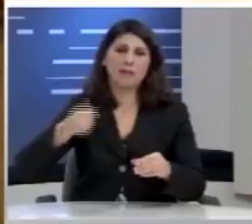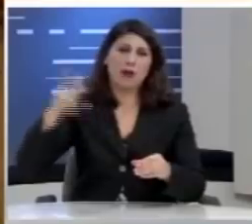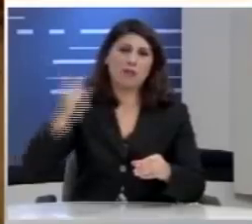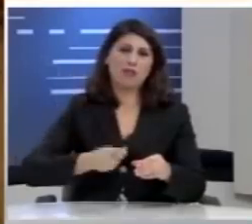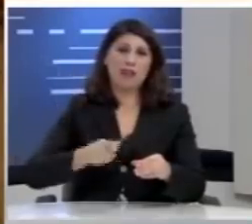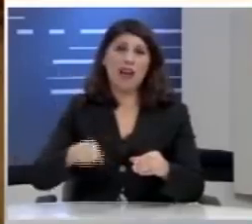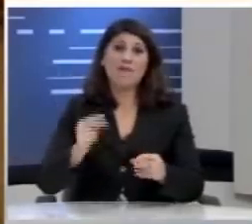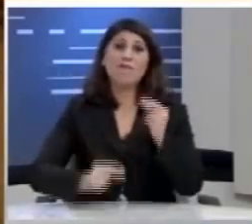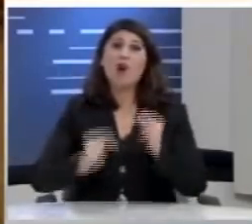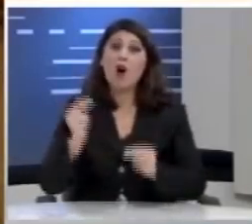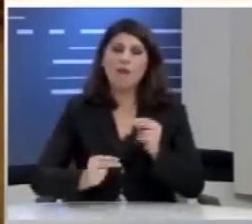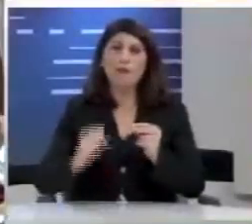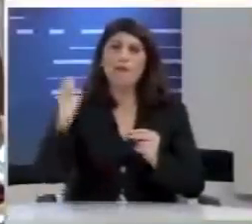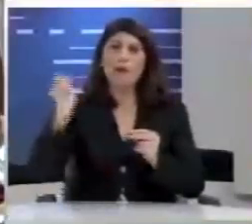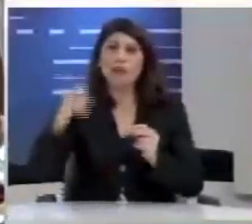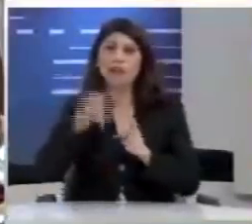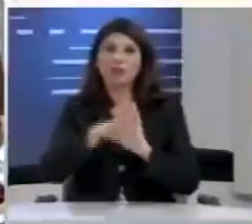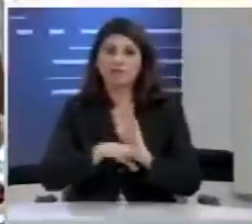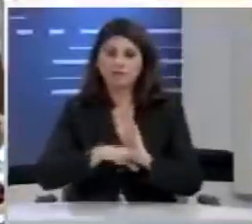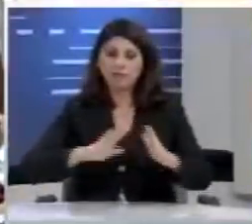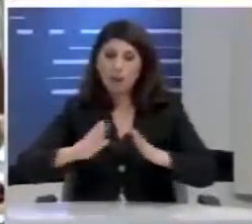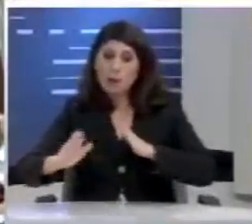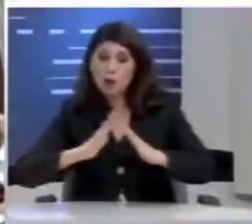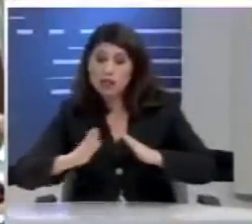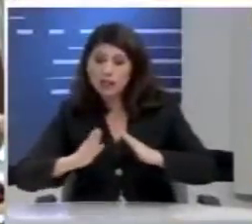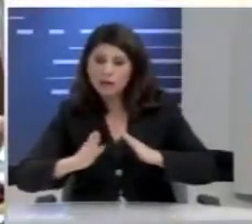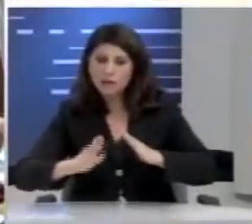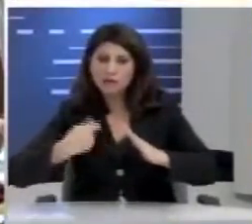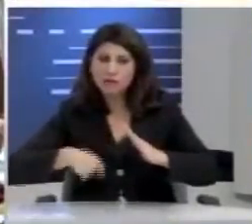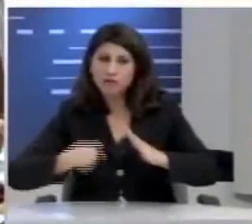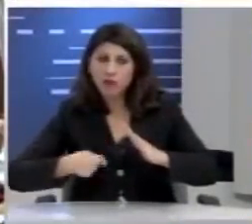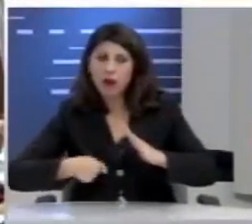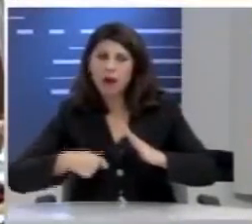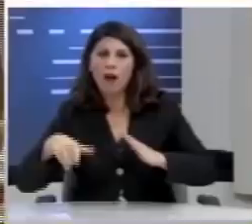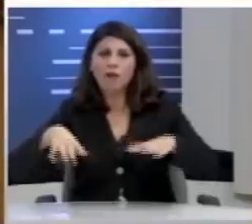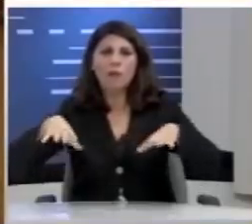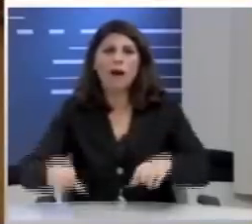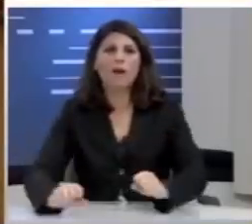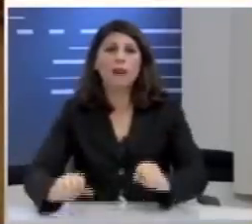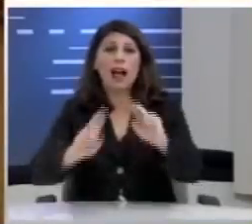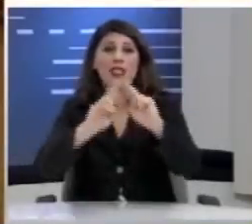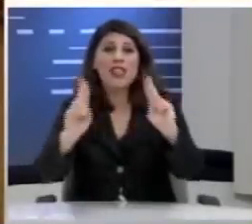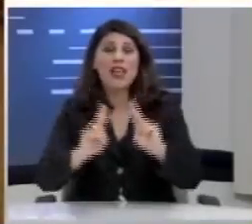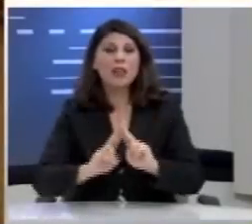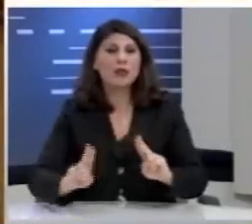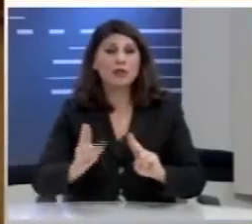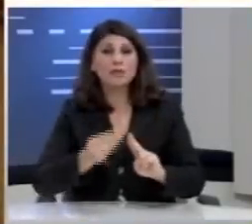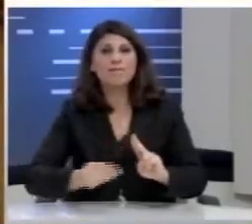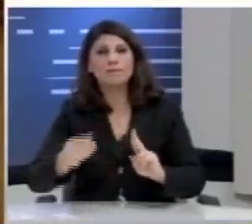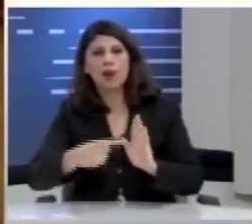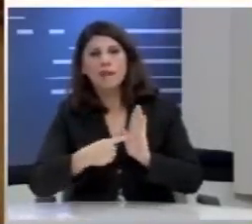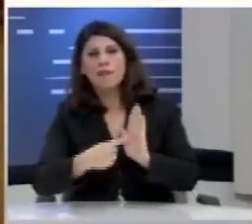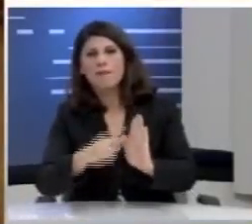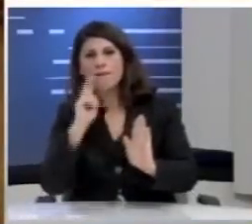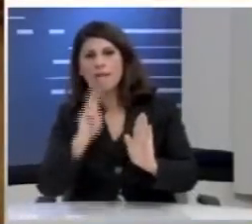της σύστημα. Ο προστατευτισμός κυριαρχεί και διεθνώς γίνονται όλο και πιο